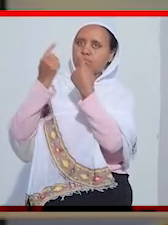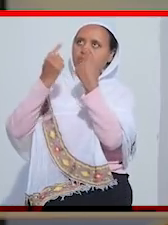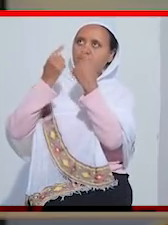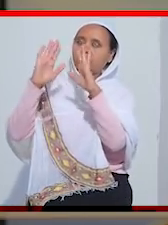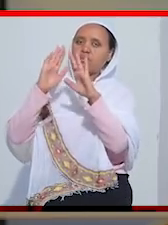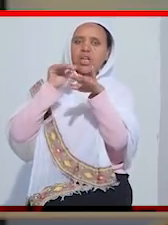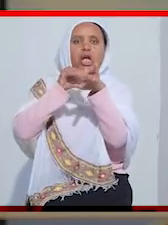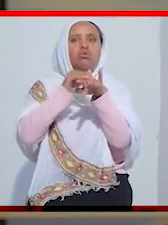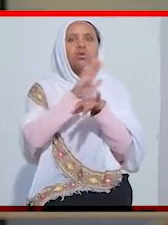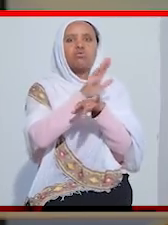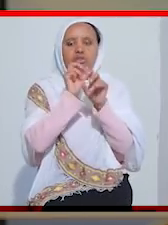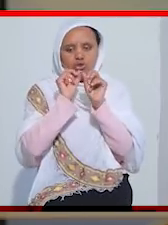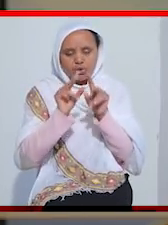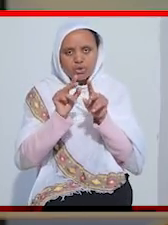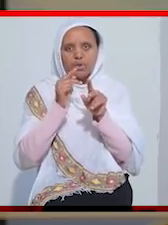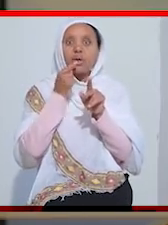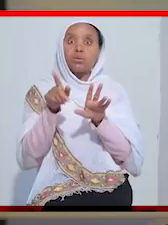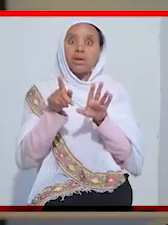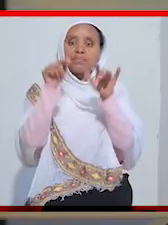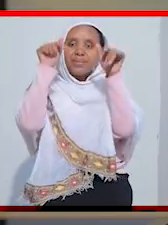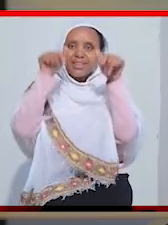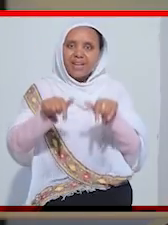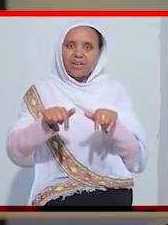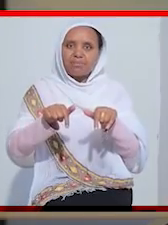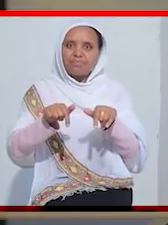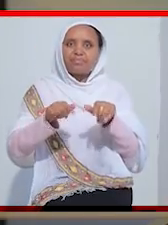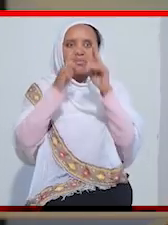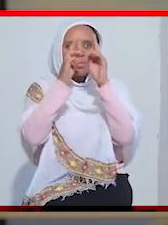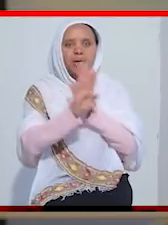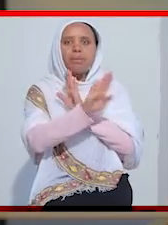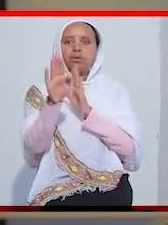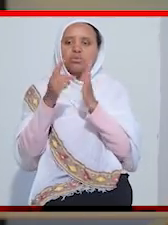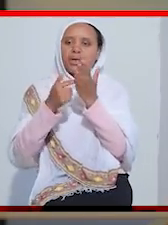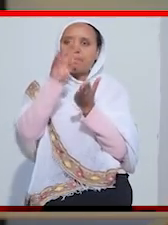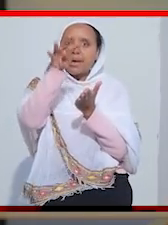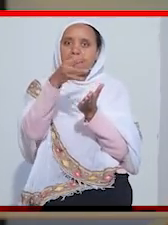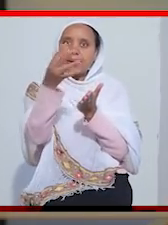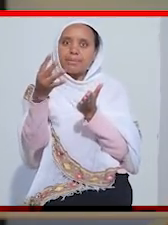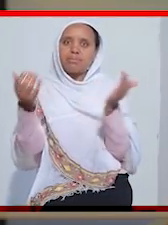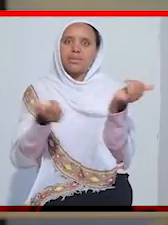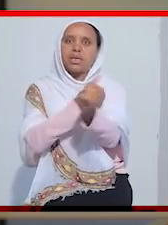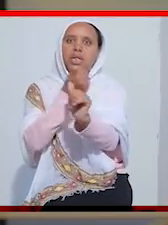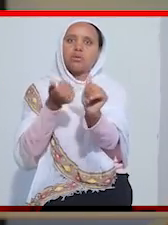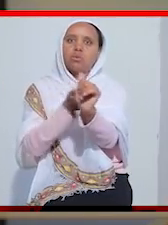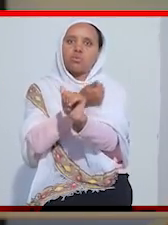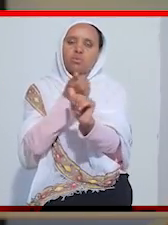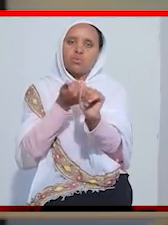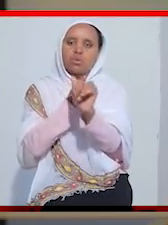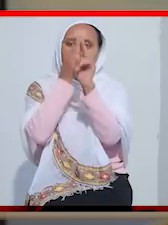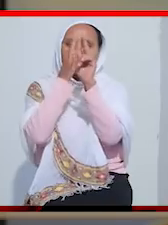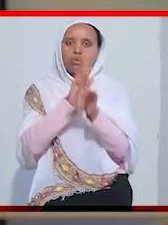ጋር ተነጋግረውበታል። ቀስቅሷቸዋል። እሺ ብለውታል። ዛሬም የተከበራችሁ ይህንን መርሃ ግብር